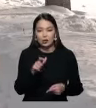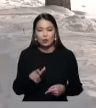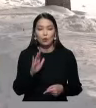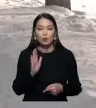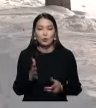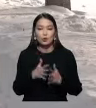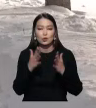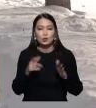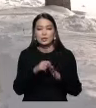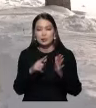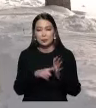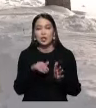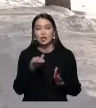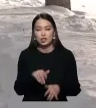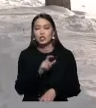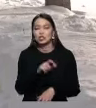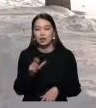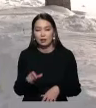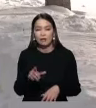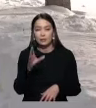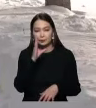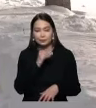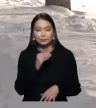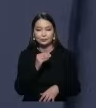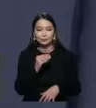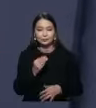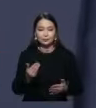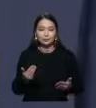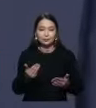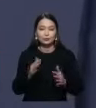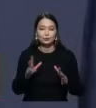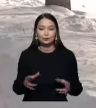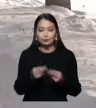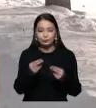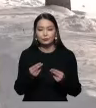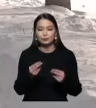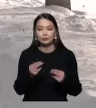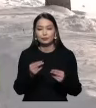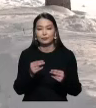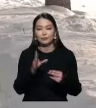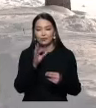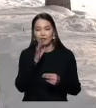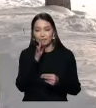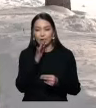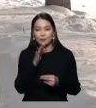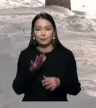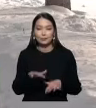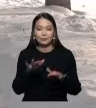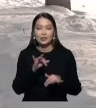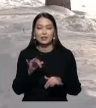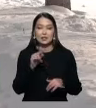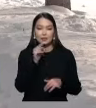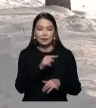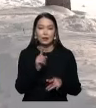более 17 тысяч человек. На случай эвакуации ведется мониторинг за уровнем рек. И, конечно же, там,